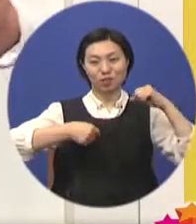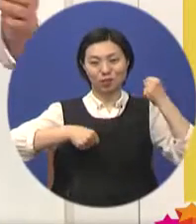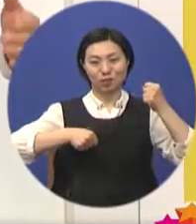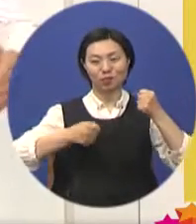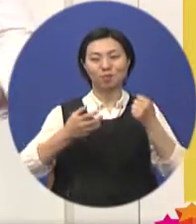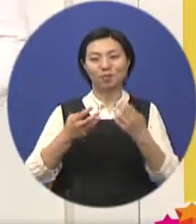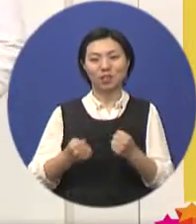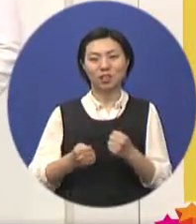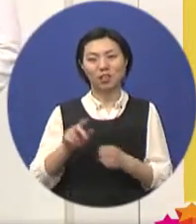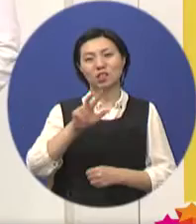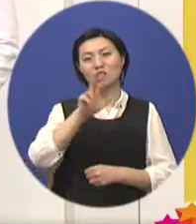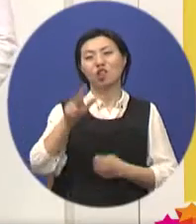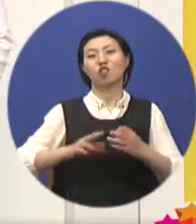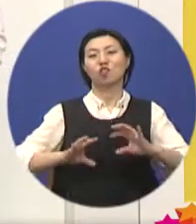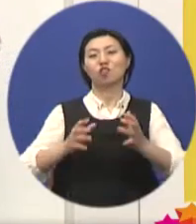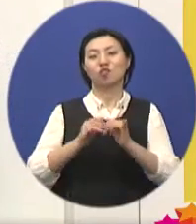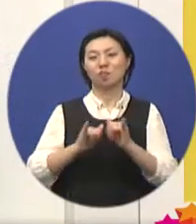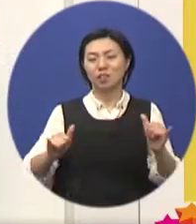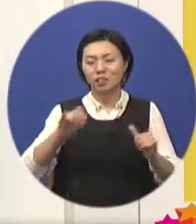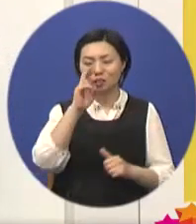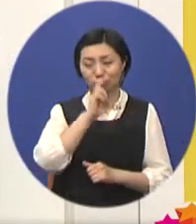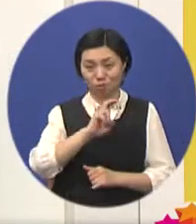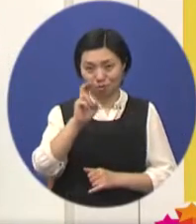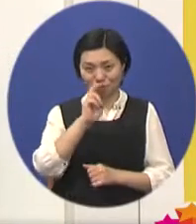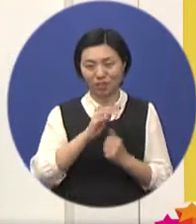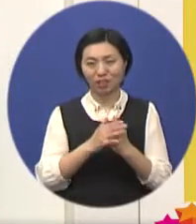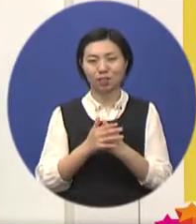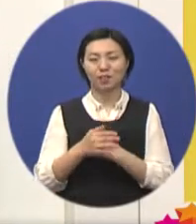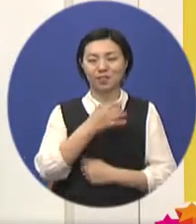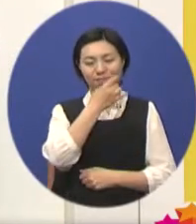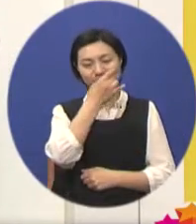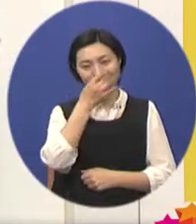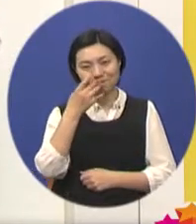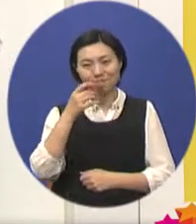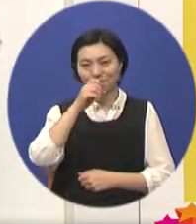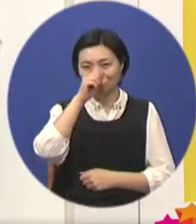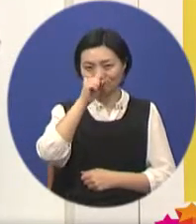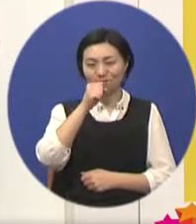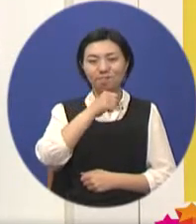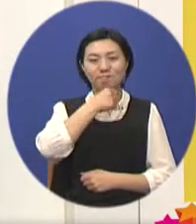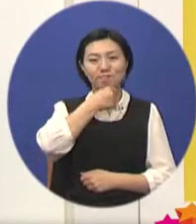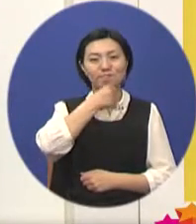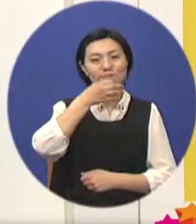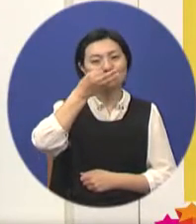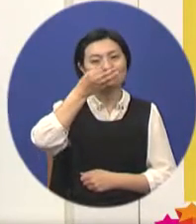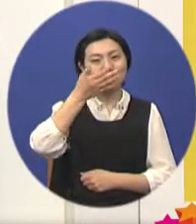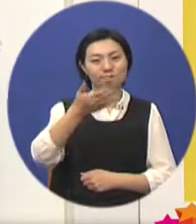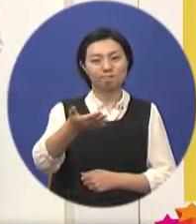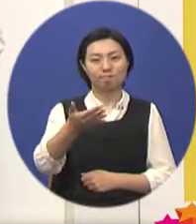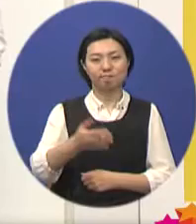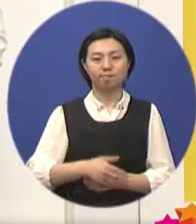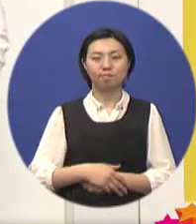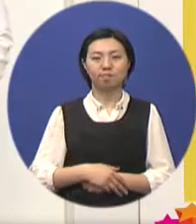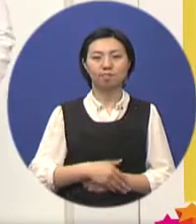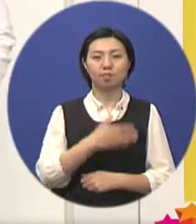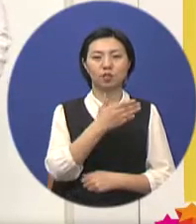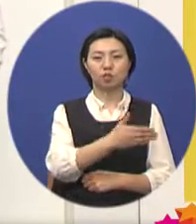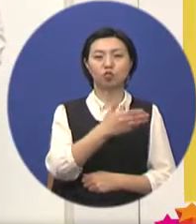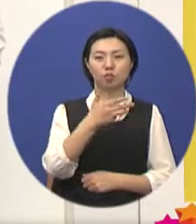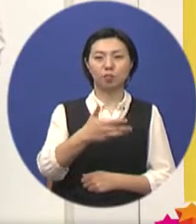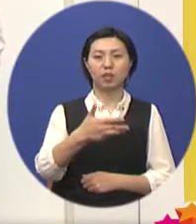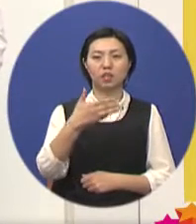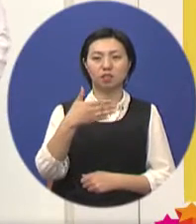이제 전 국민의 노래가 돼서 네. 아주 흥겹고 좋습니다. 네, 잘 불러주셨습니다. 점수 보지요. 네.